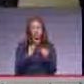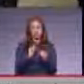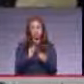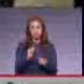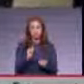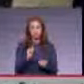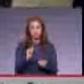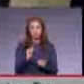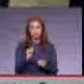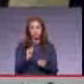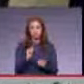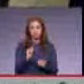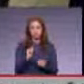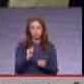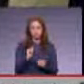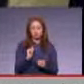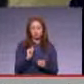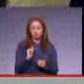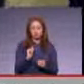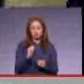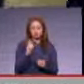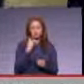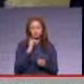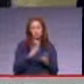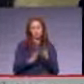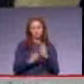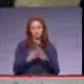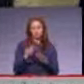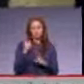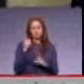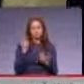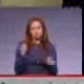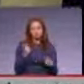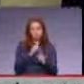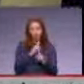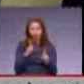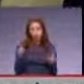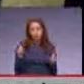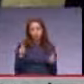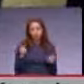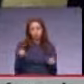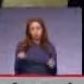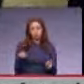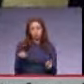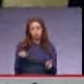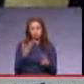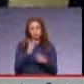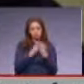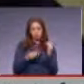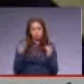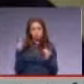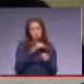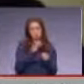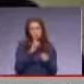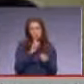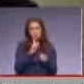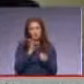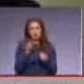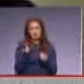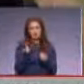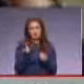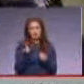الله الله، دي ظاهرة غريبة جدا يا جماعة، ان ازاي الـ الـ الـ الـ الاهل